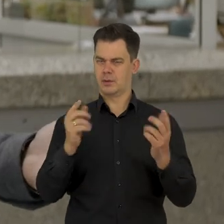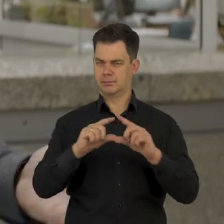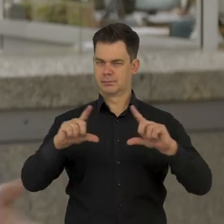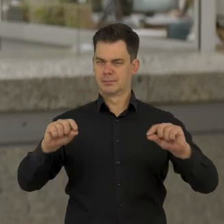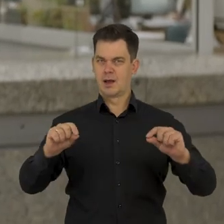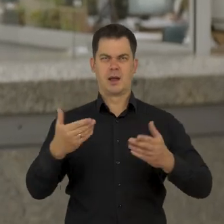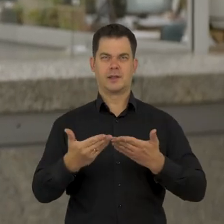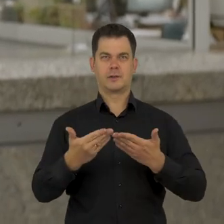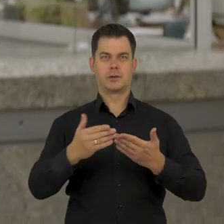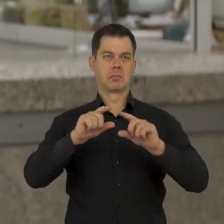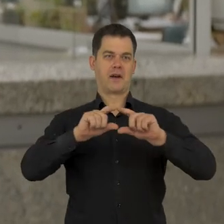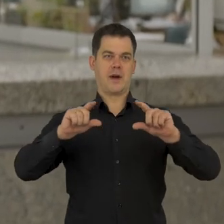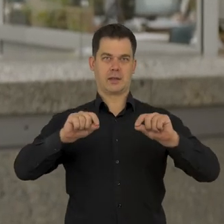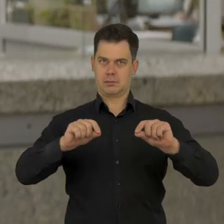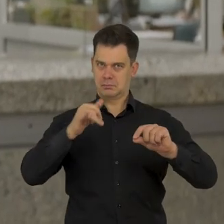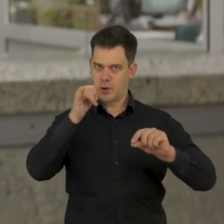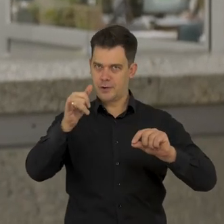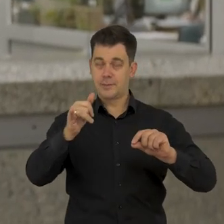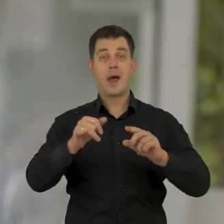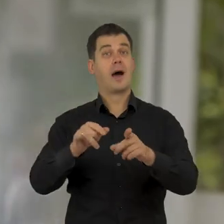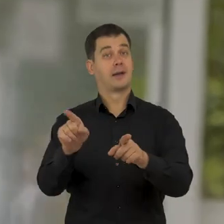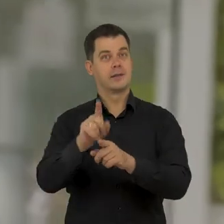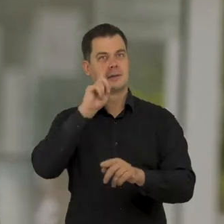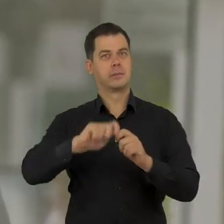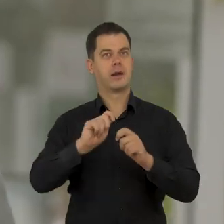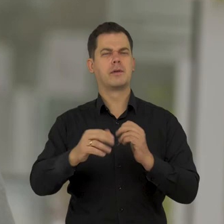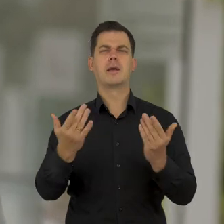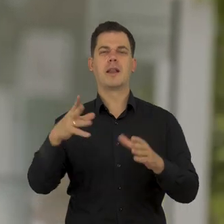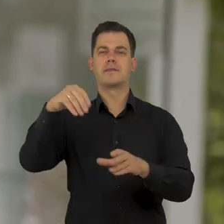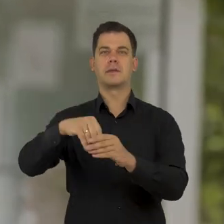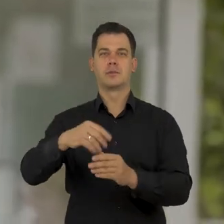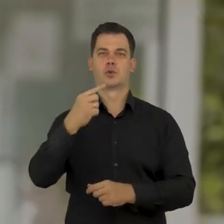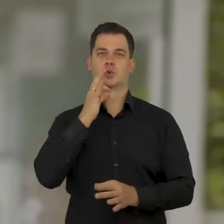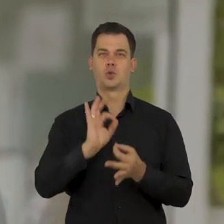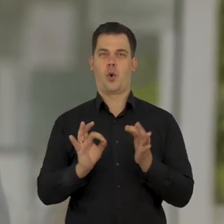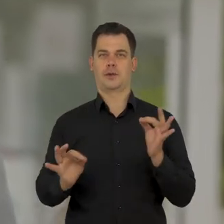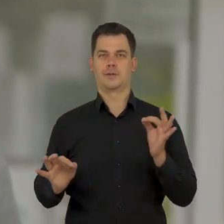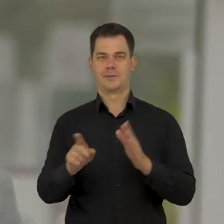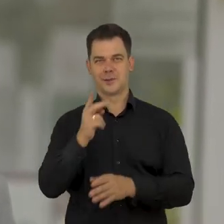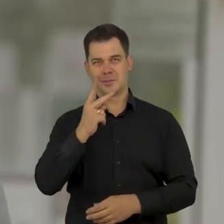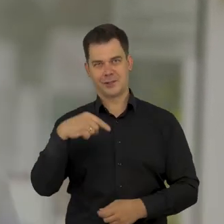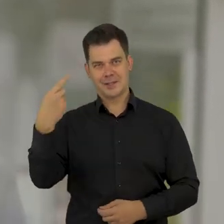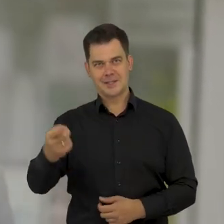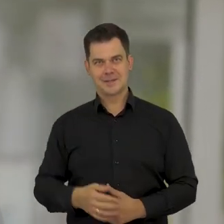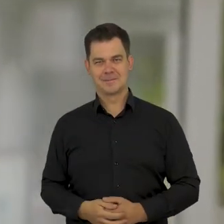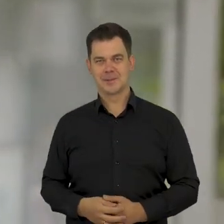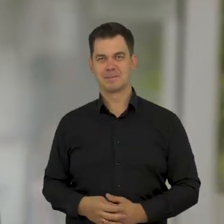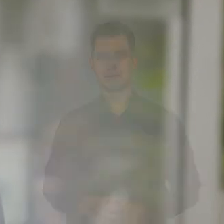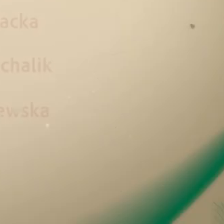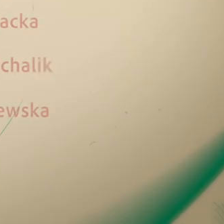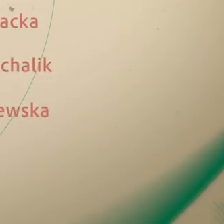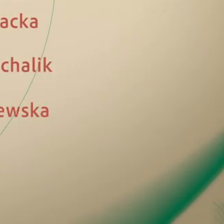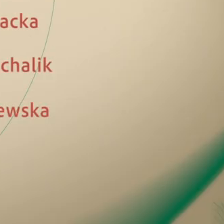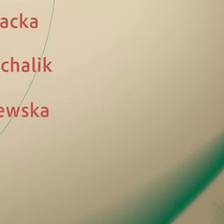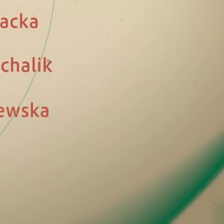jak wygląda. Dlaczego na przykład nie jest kwadratowy. Ale także sprawdzimy, ile jest złota w złotym. Do zobaczenia. Napisy